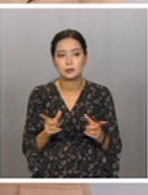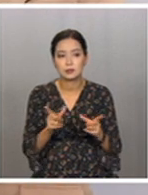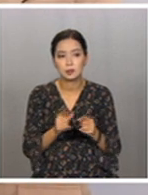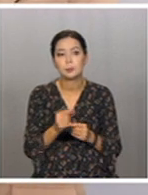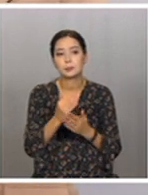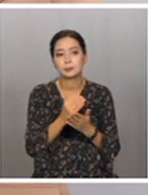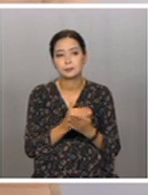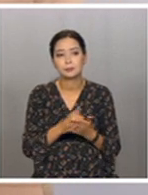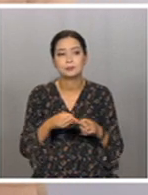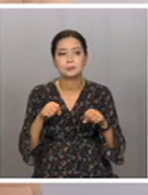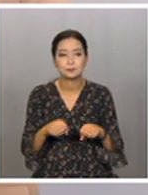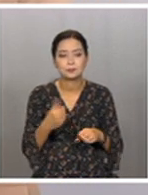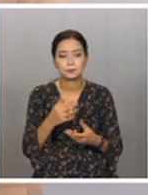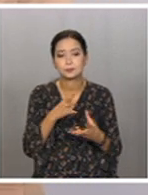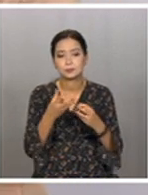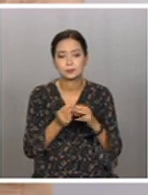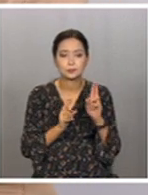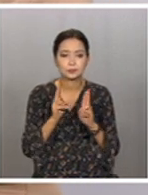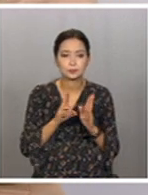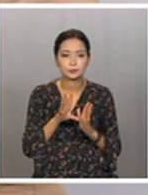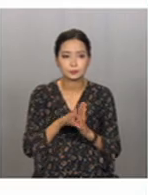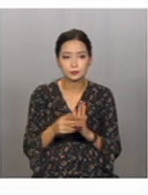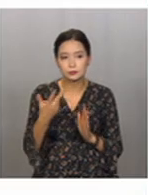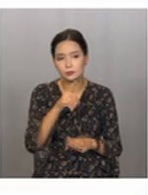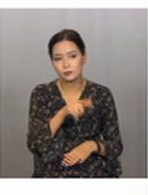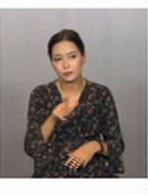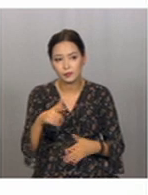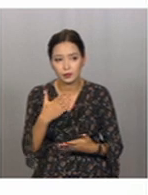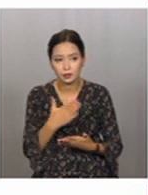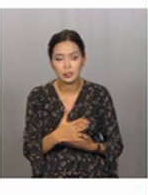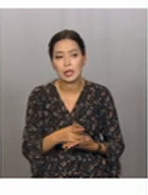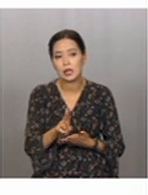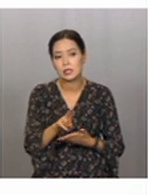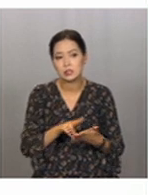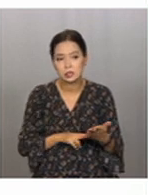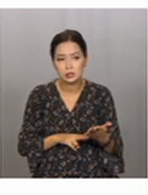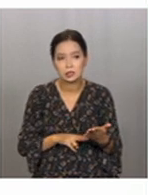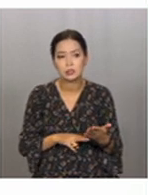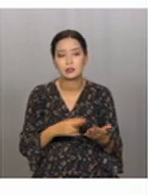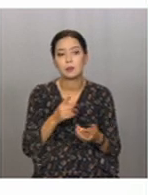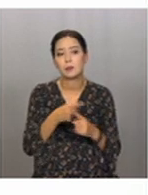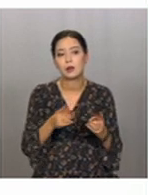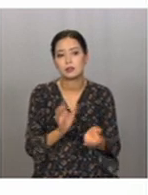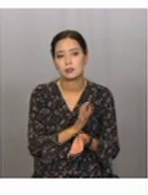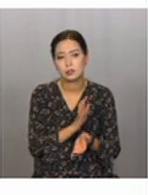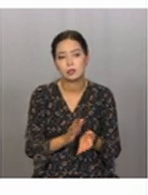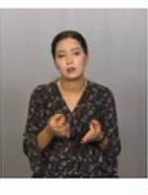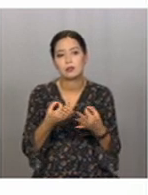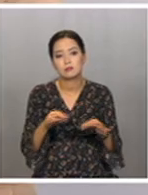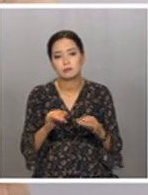Бағдарламаларды құқық мәртебесі бойынша үш түрге бөлеміз. Лицензияланған, шартты тегін, еркін